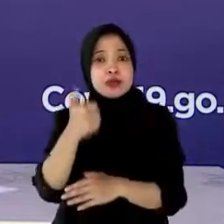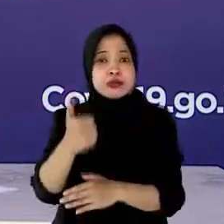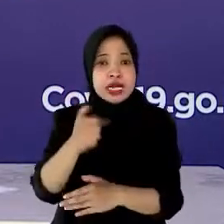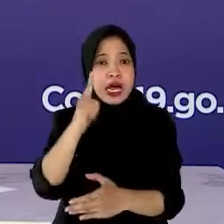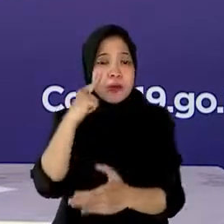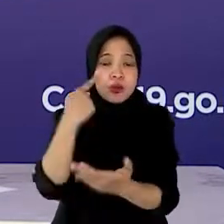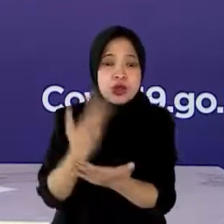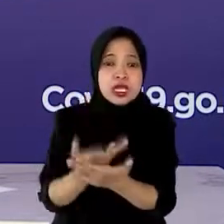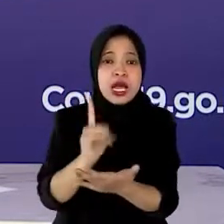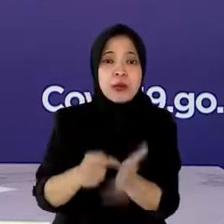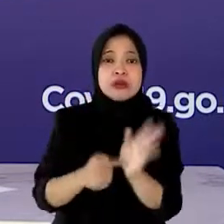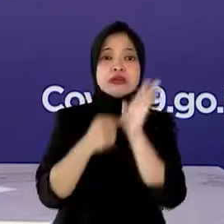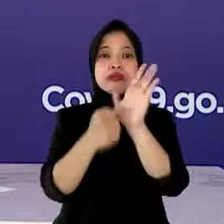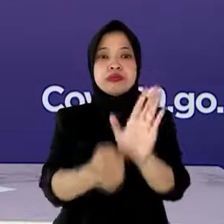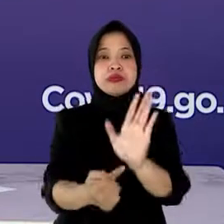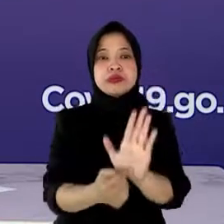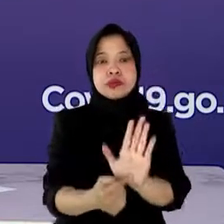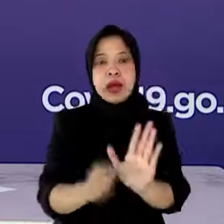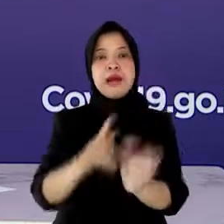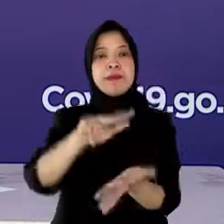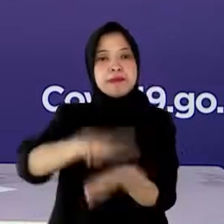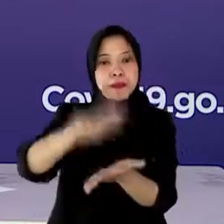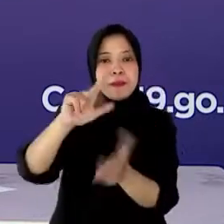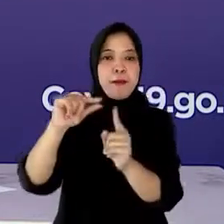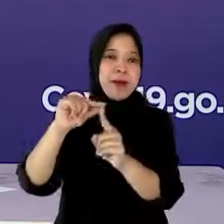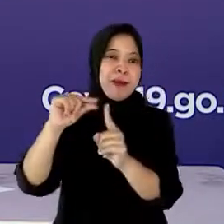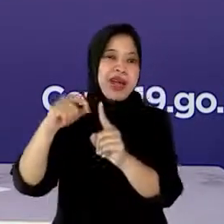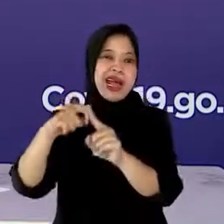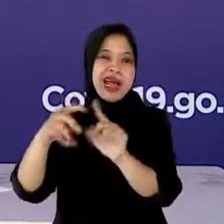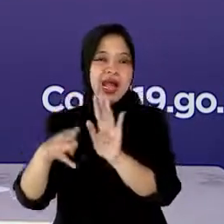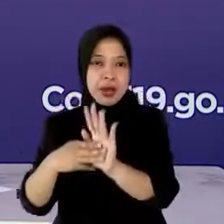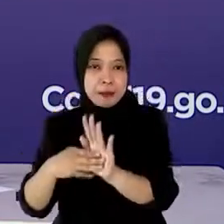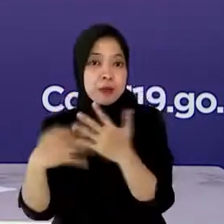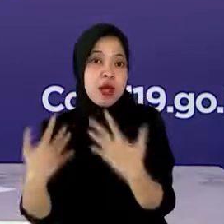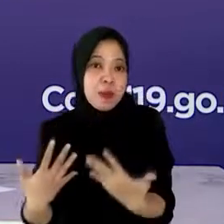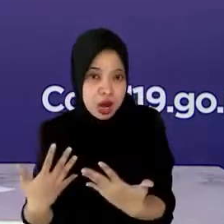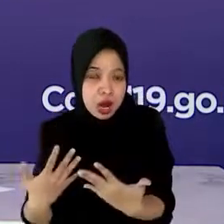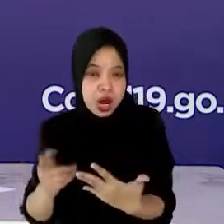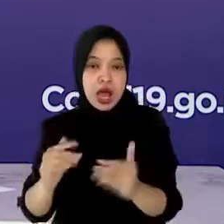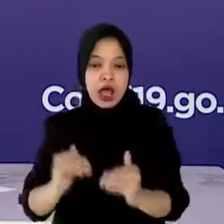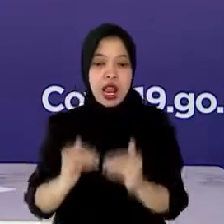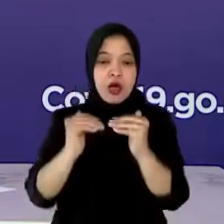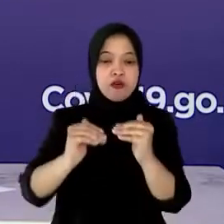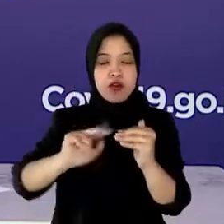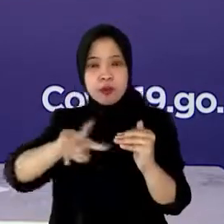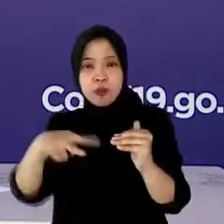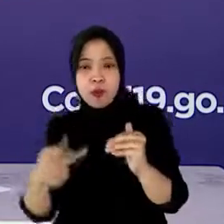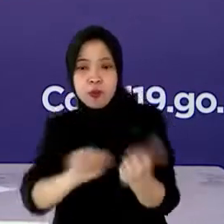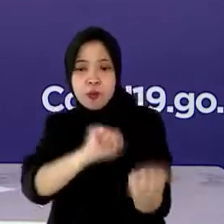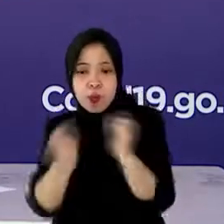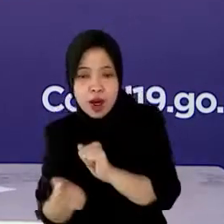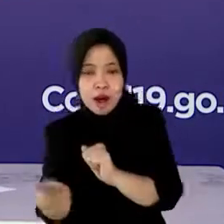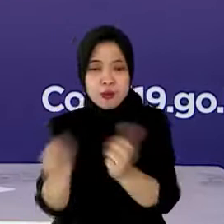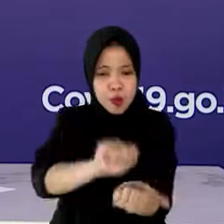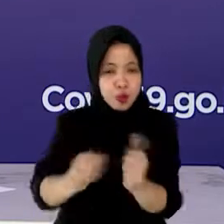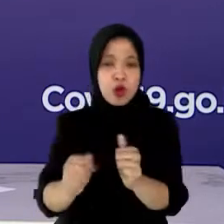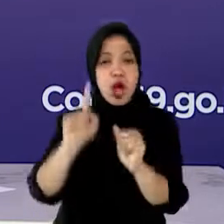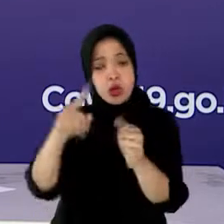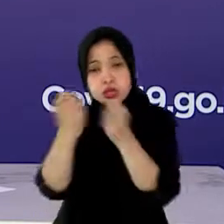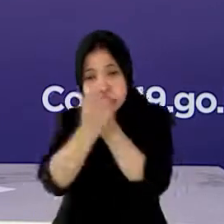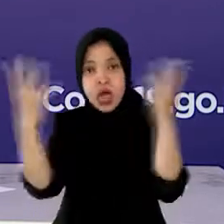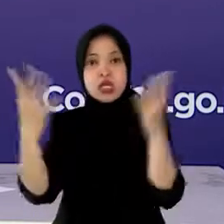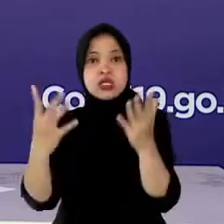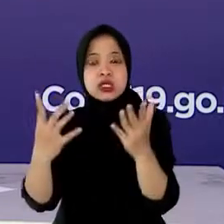rasional dibalik diterbitkannya kebijakan ppkm serta perubahan level link-nya secara berkala dan jelas